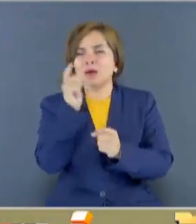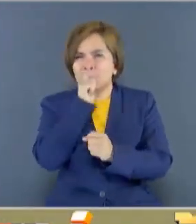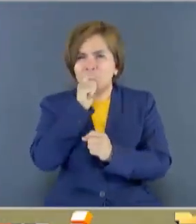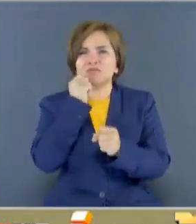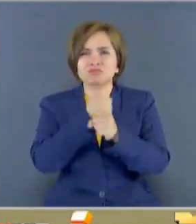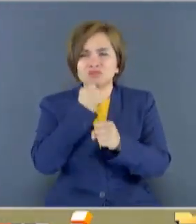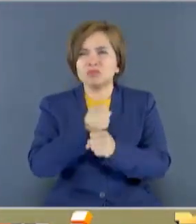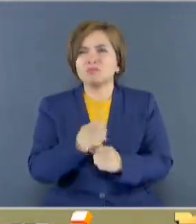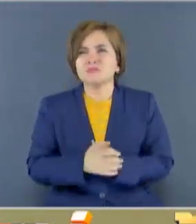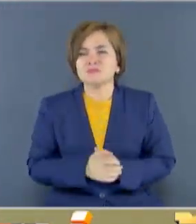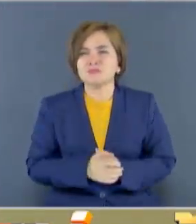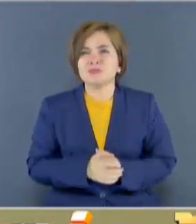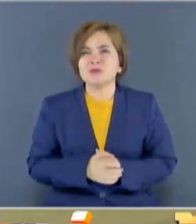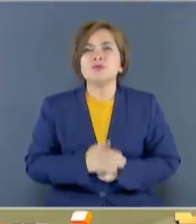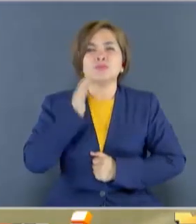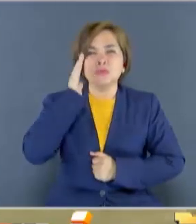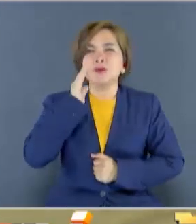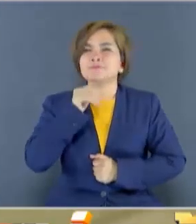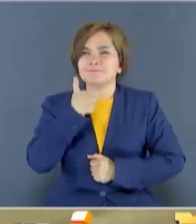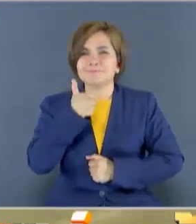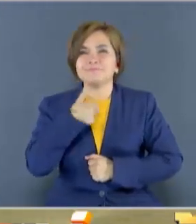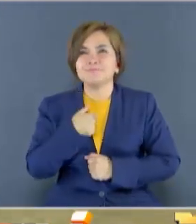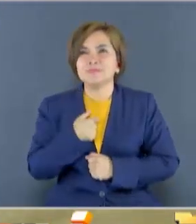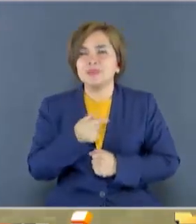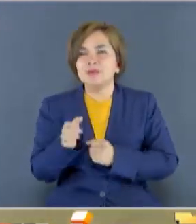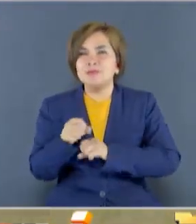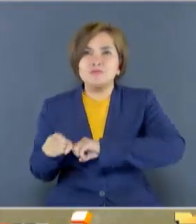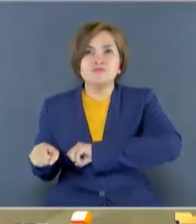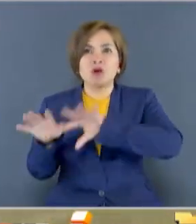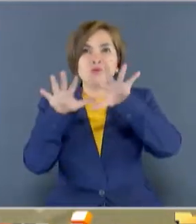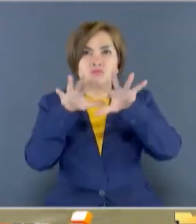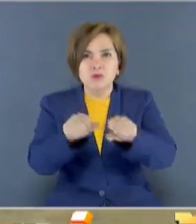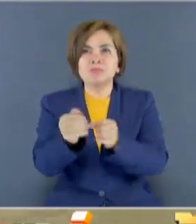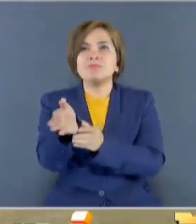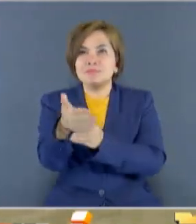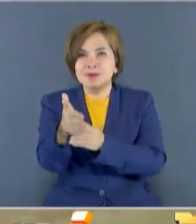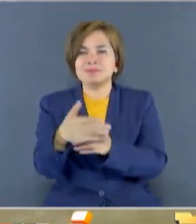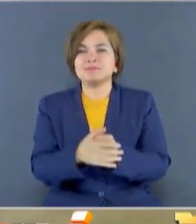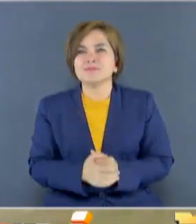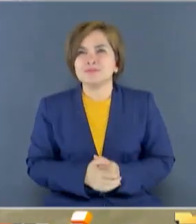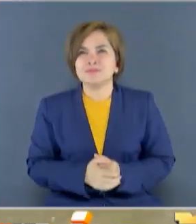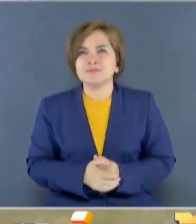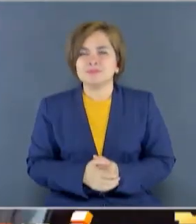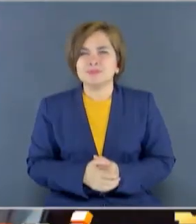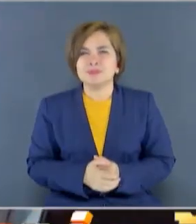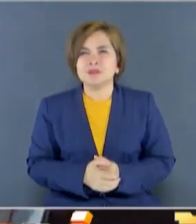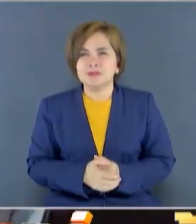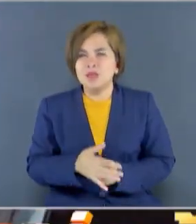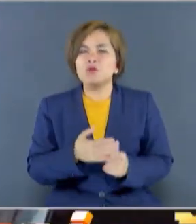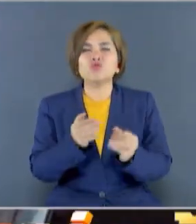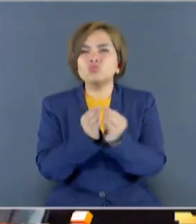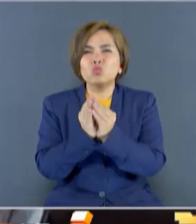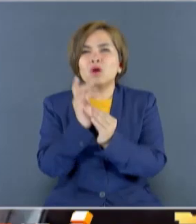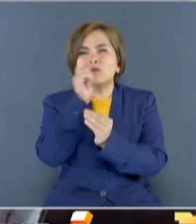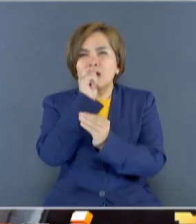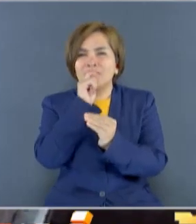ดีกว่าปรากฏฮะพี่วีรศักดิ์เองก็เลยนี่ฮะนอกจากหลังจากพานักข่าวเราไปจับปลาแล้วก็เลยเอาปลาหมอคางดำเนี่ยมาทำเ